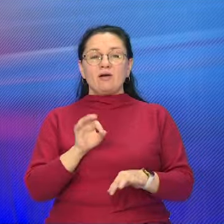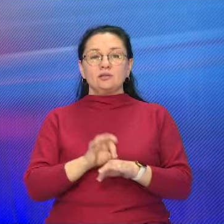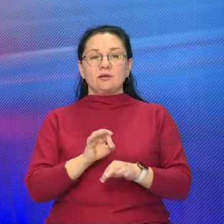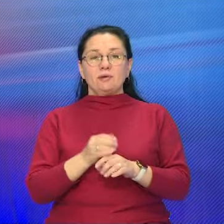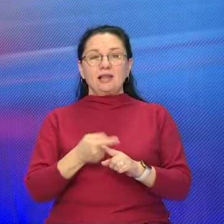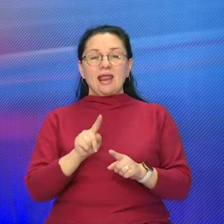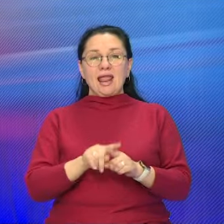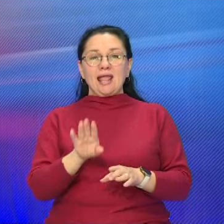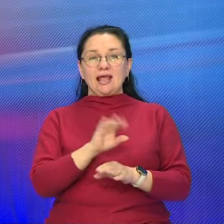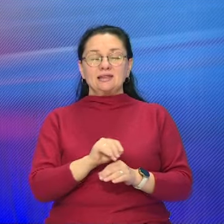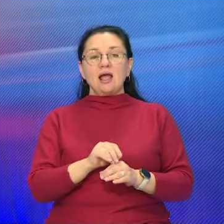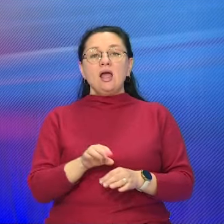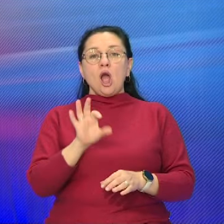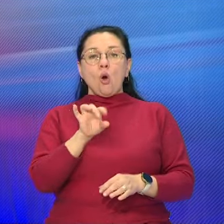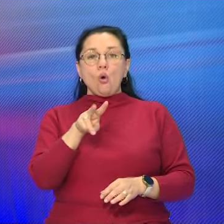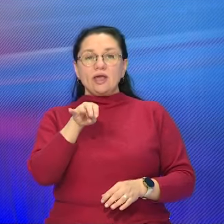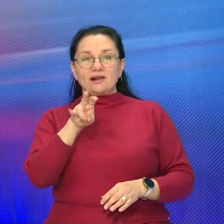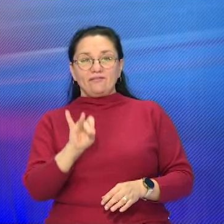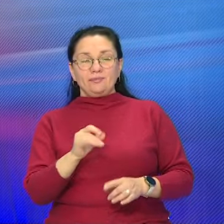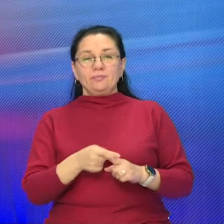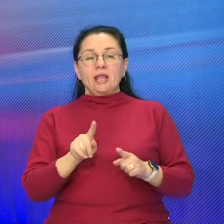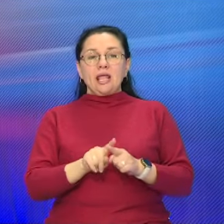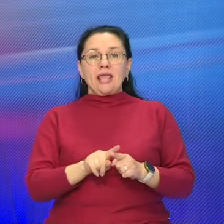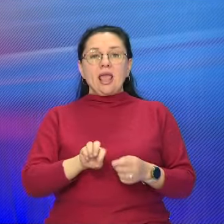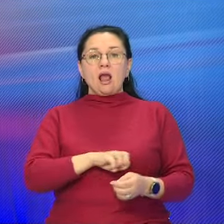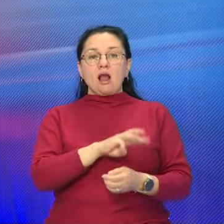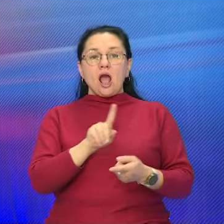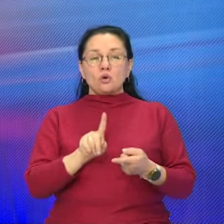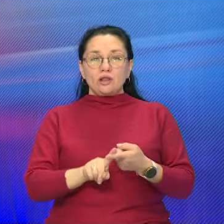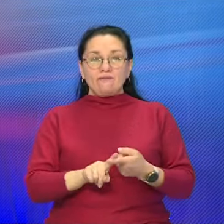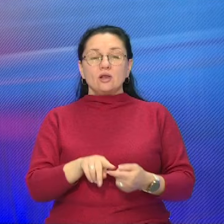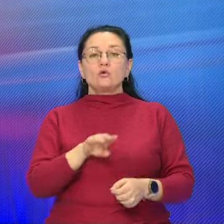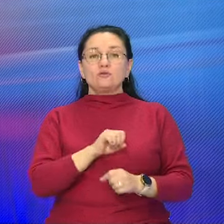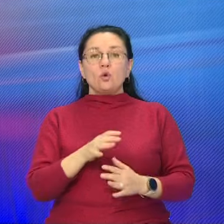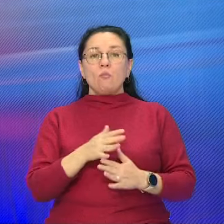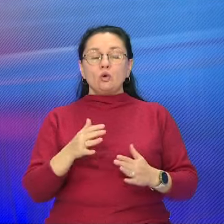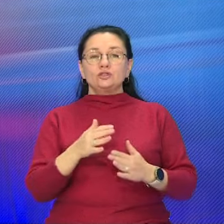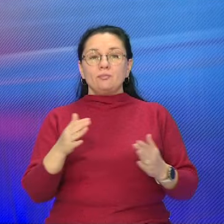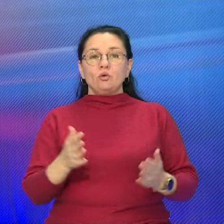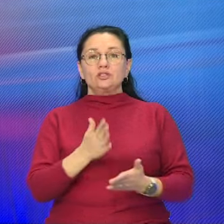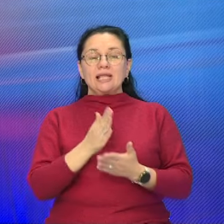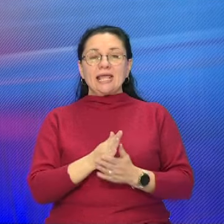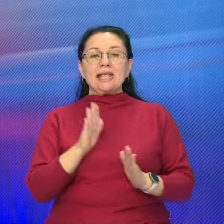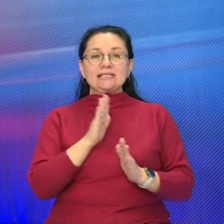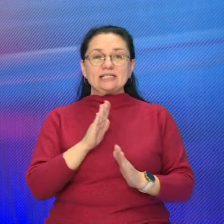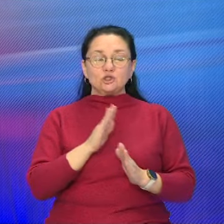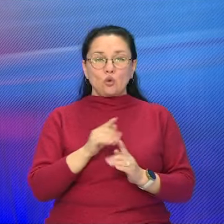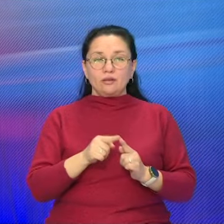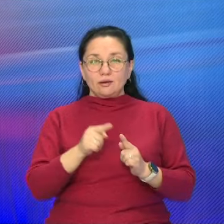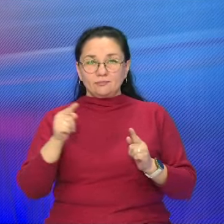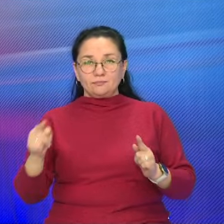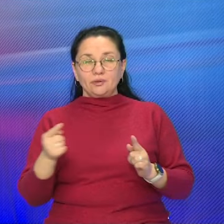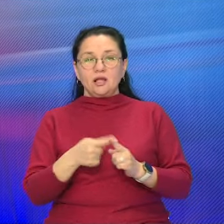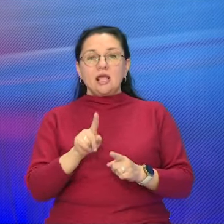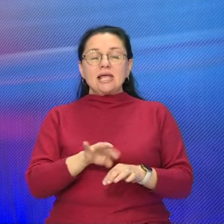не гриппозные респираторные вирусы. Коронавирусная инфекция так само все больше набывает рысы сезонной с характерными